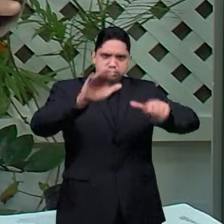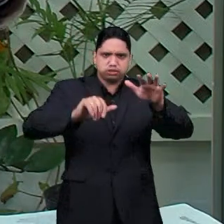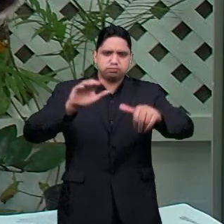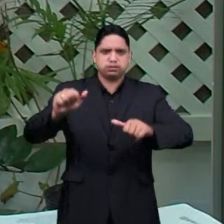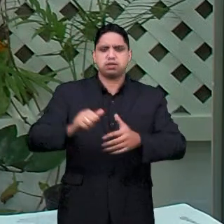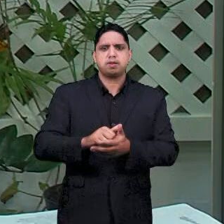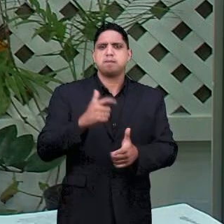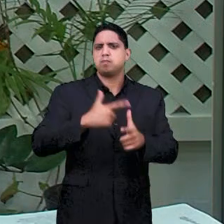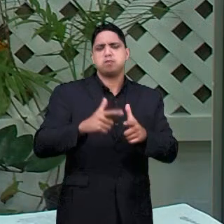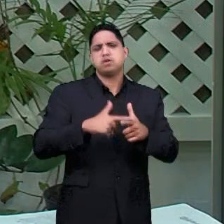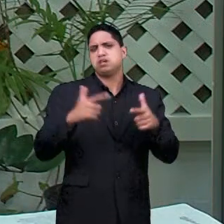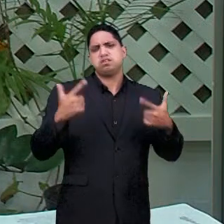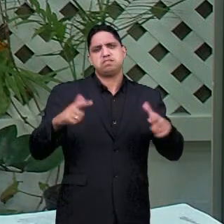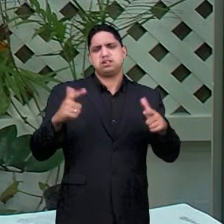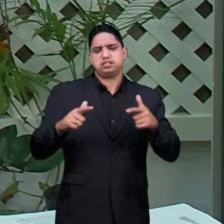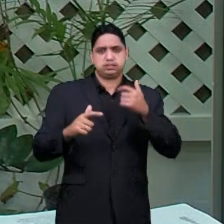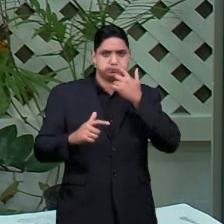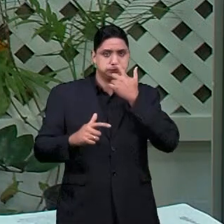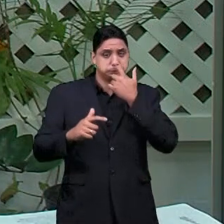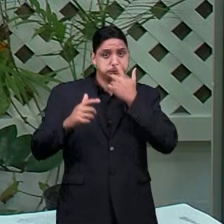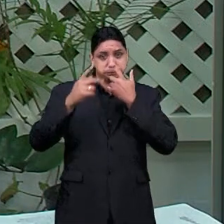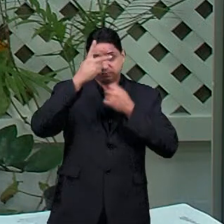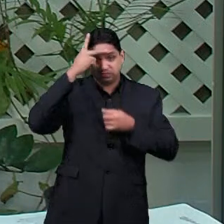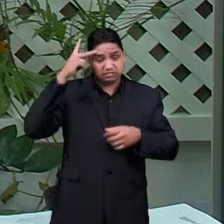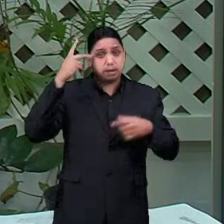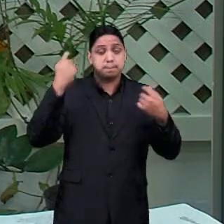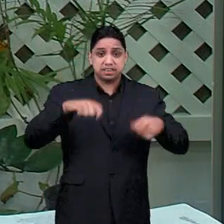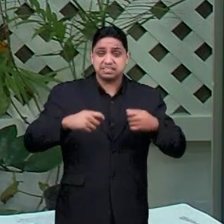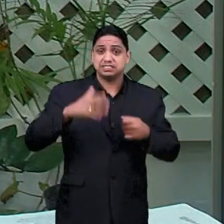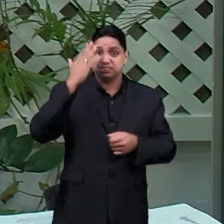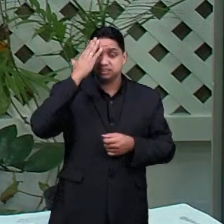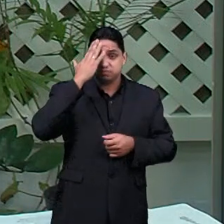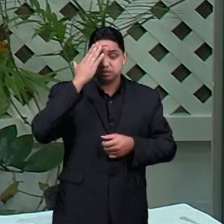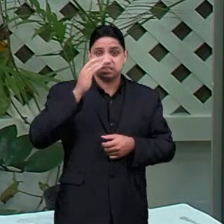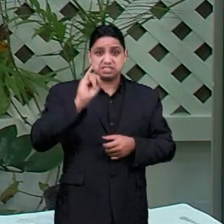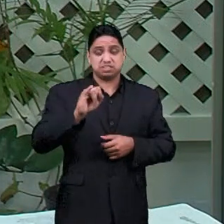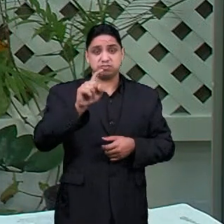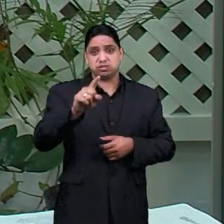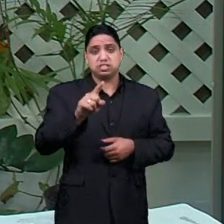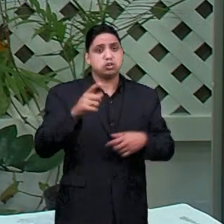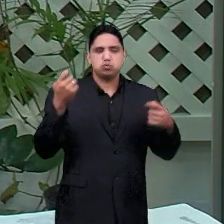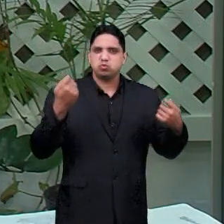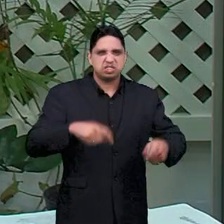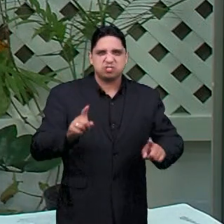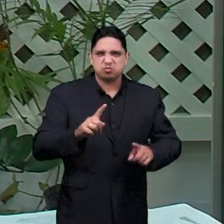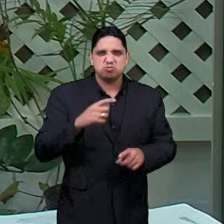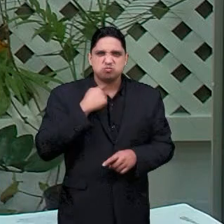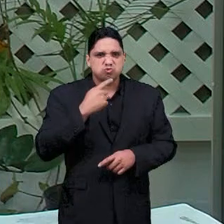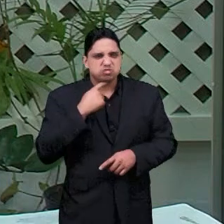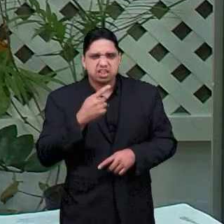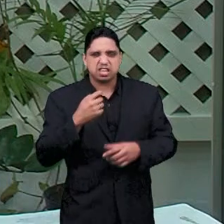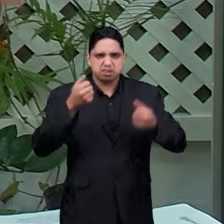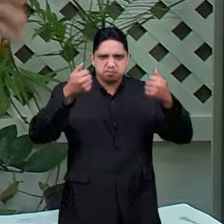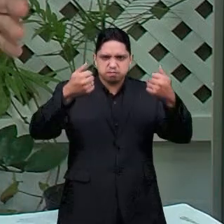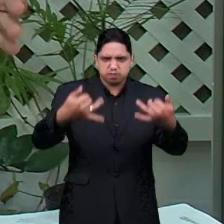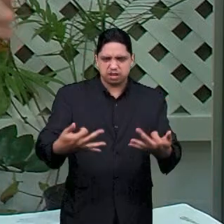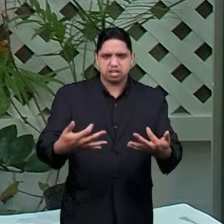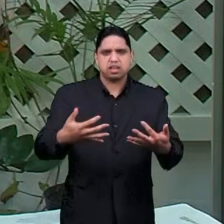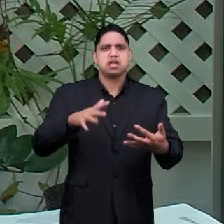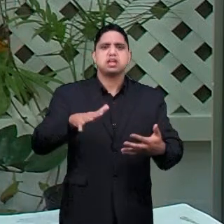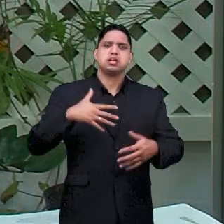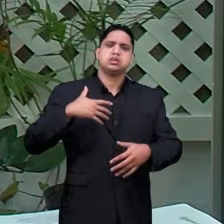Il n'y a aucun problème. Les personnes ont besoin d'être averties. Si vous n'êtes pas en condition d'expliquer, mettez les gens à